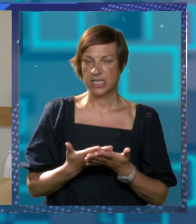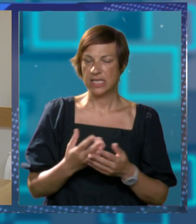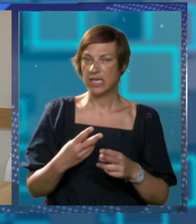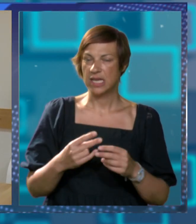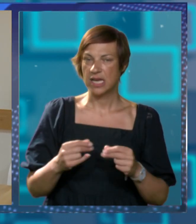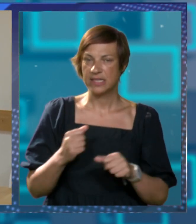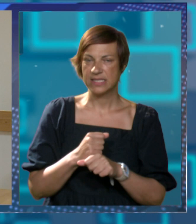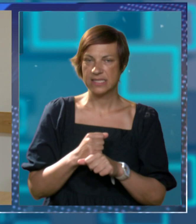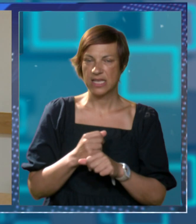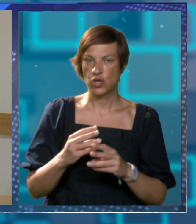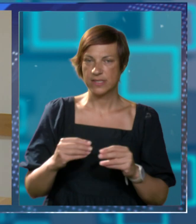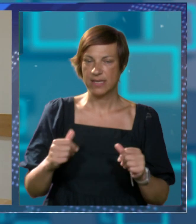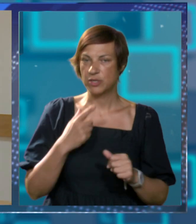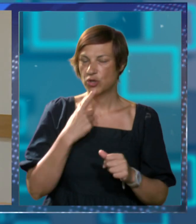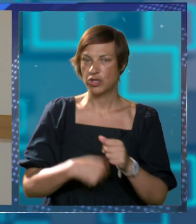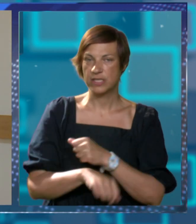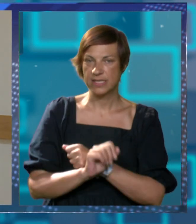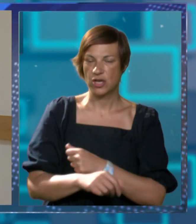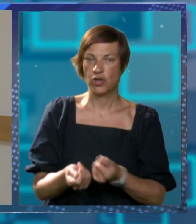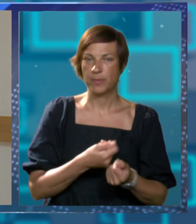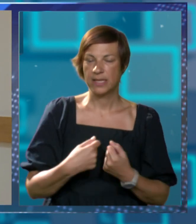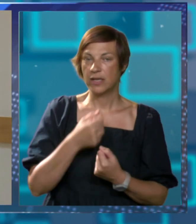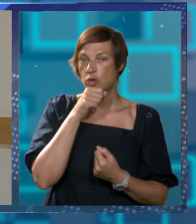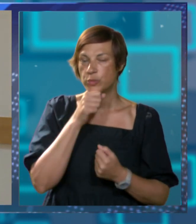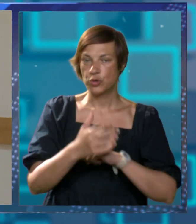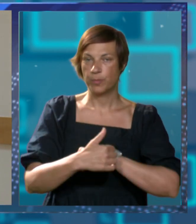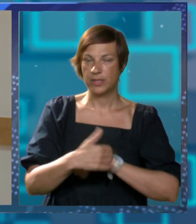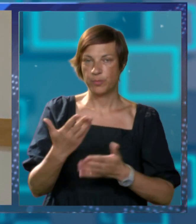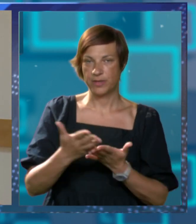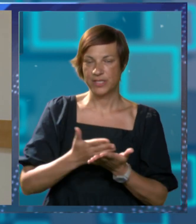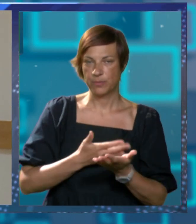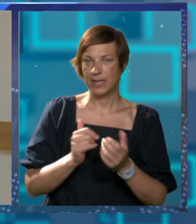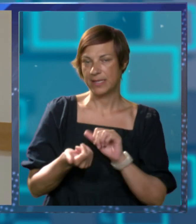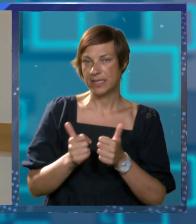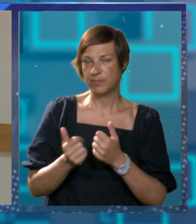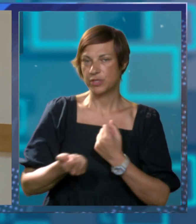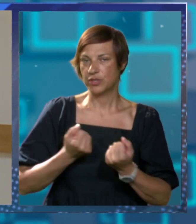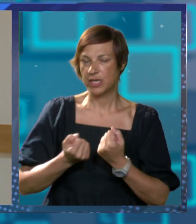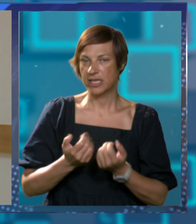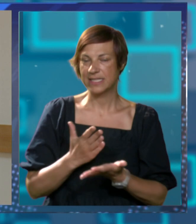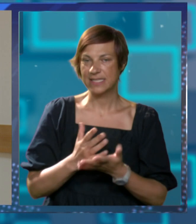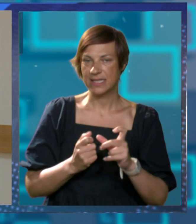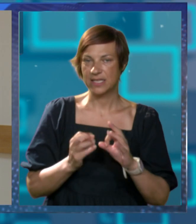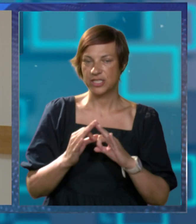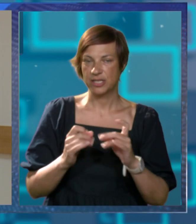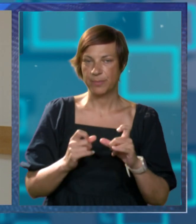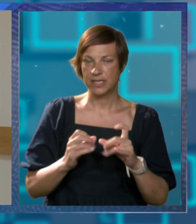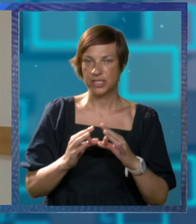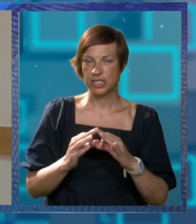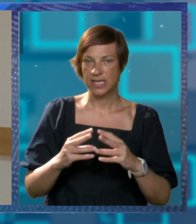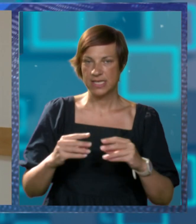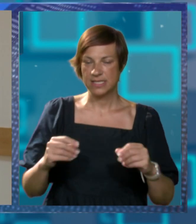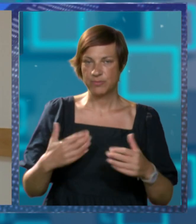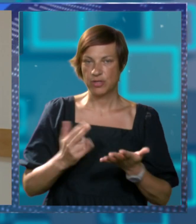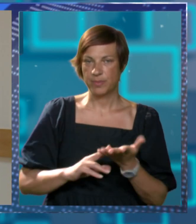Znači nam radi se o zemljištu koje već koristi nogometni klub Župa Dubrovačka, planirani sportsko-rekreacijski centar Čibača. Zemljište je do sad bilo,